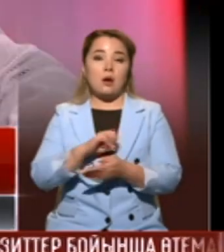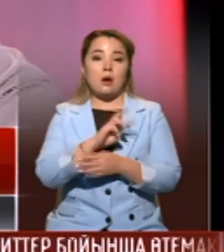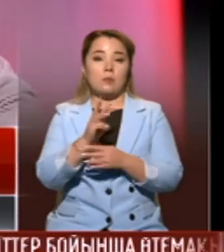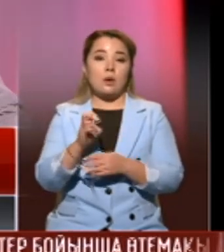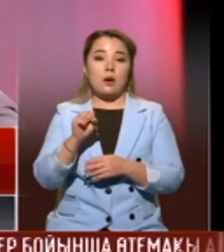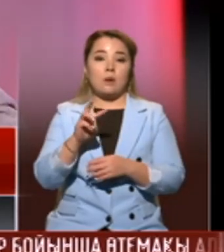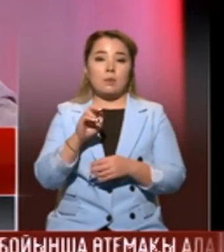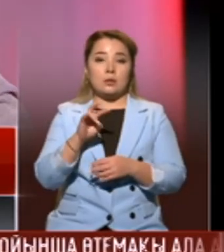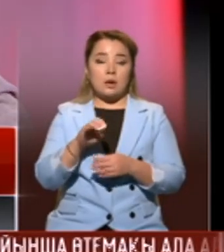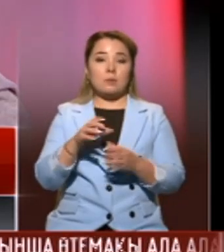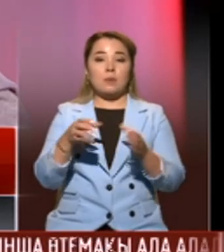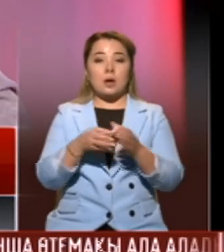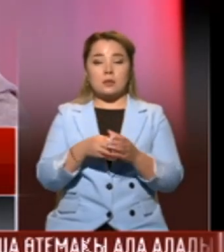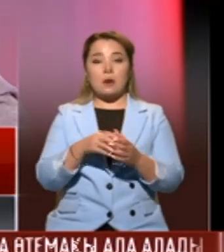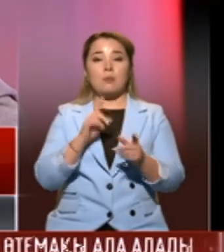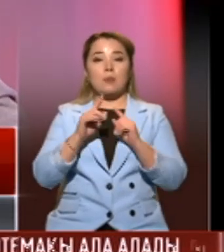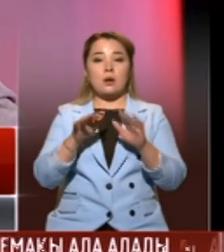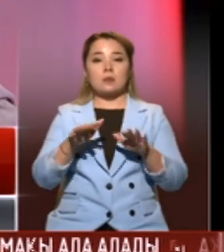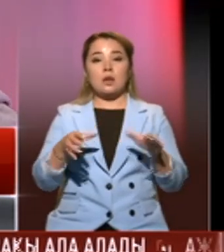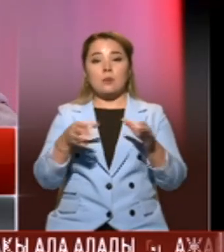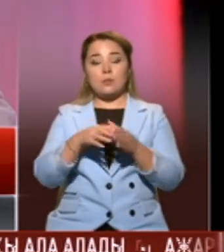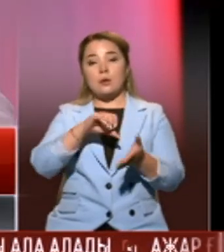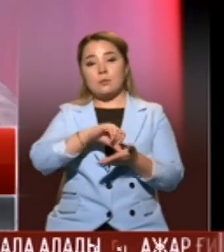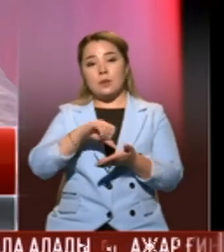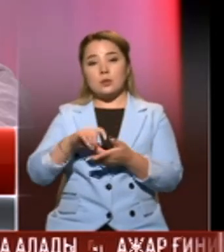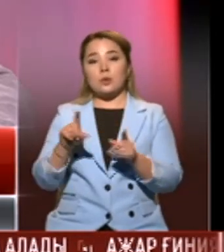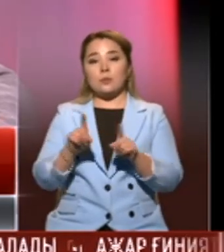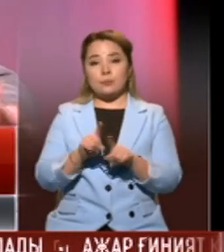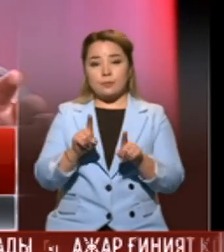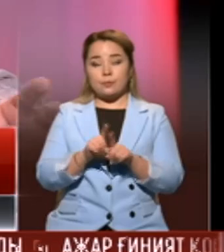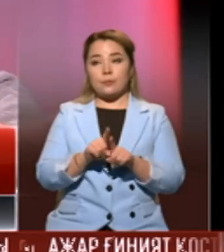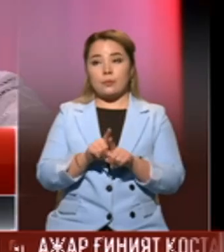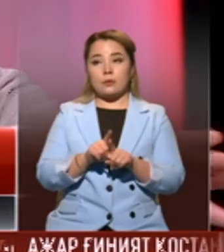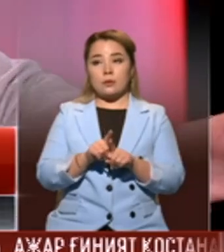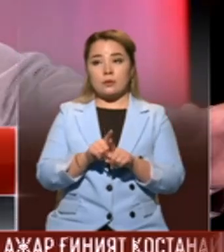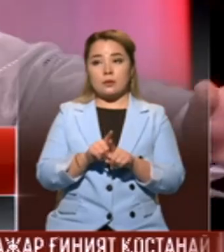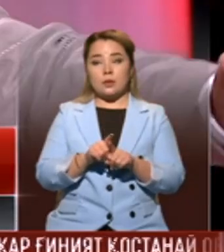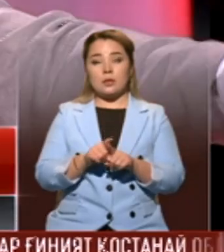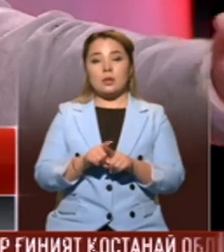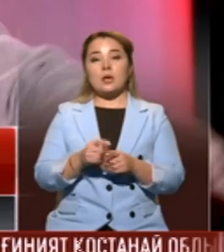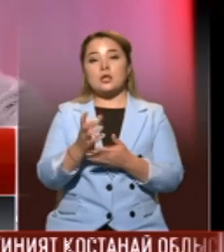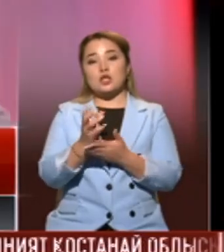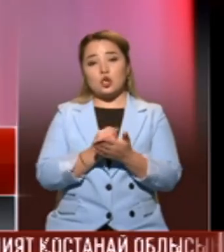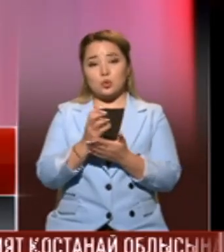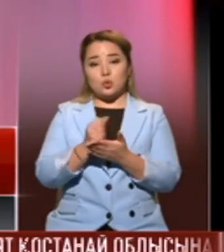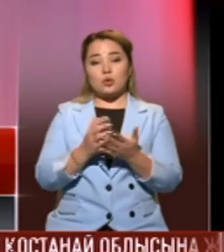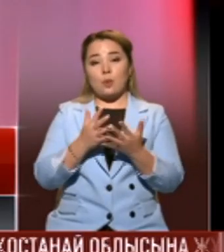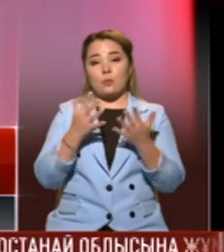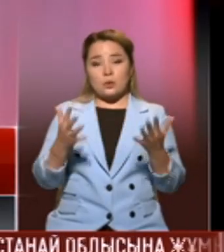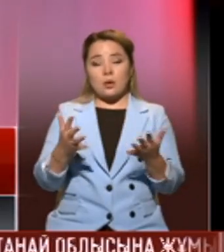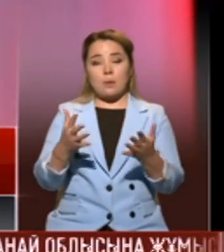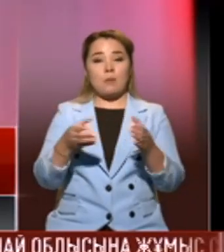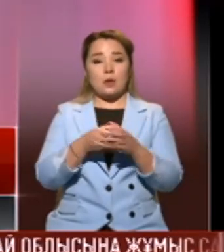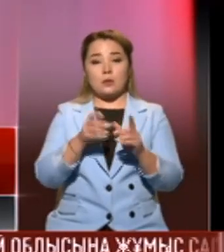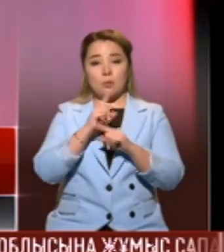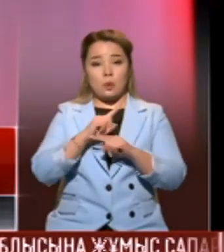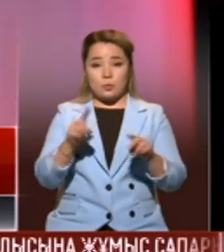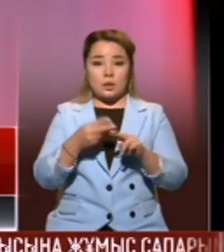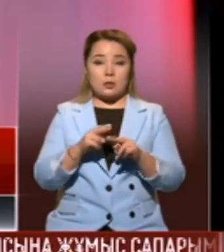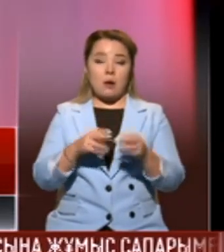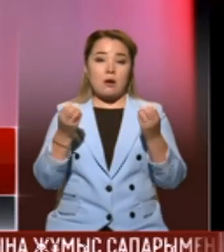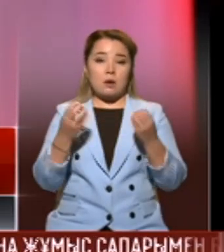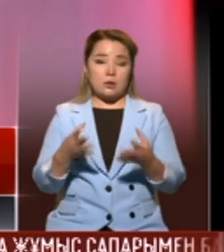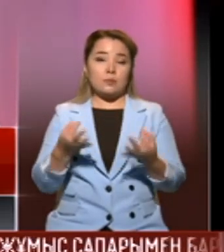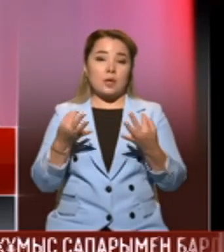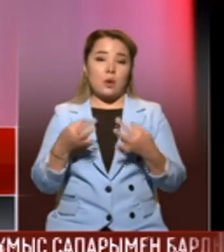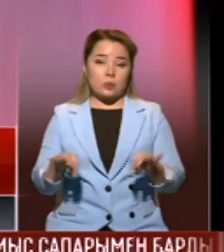Аманат партиясы немесе парламентте бар партиялар секілді жаңағы ресурстары үлкен партиялар болмаса, қарапайым